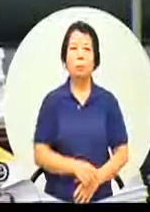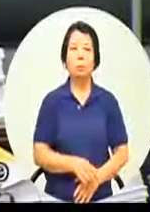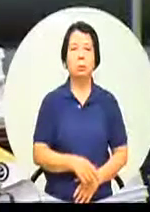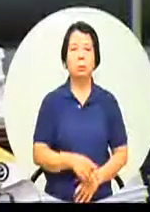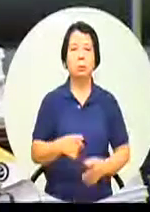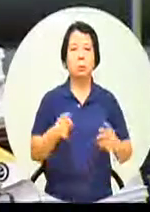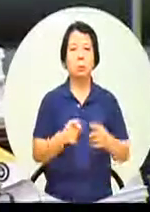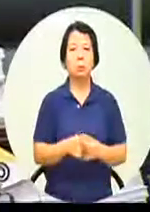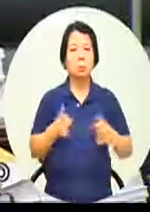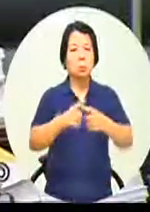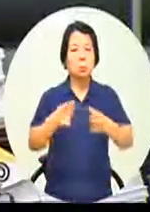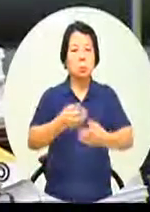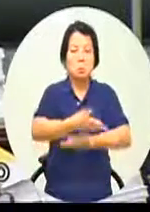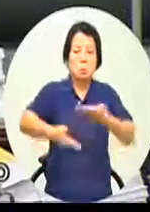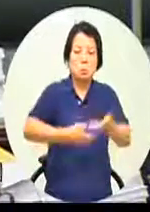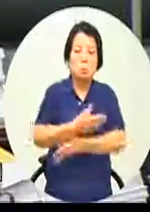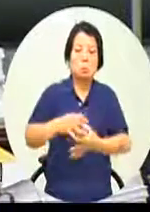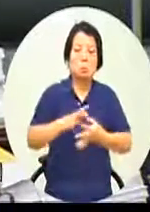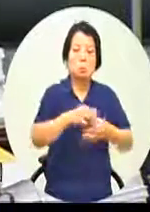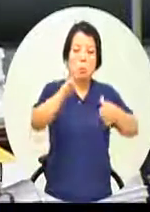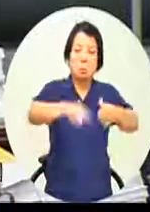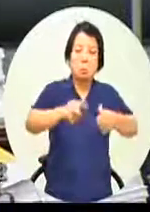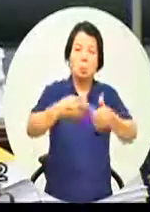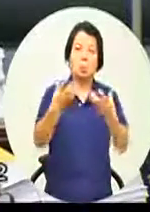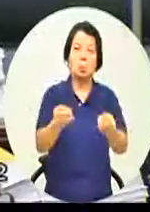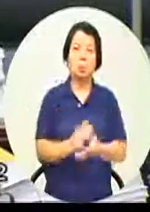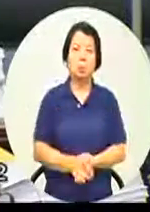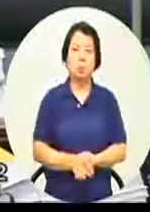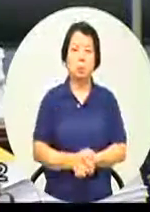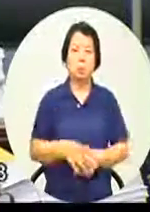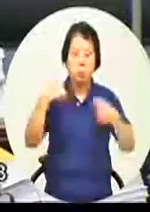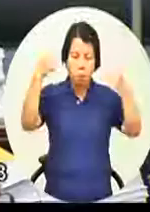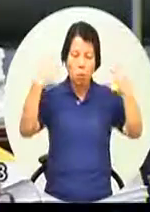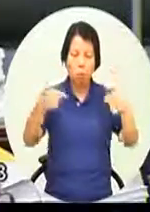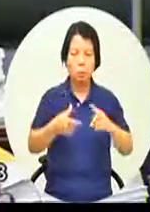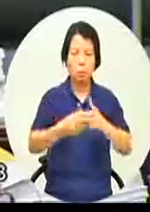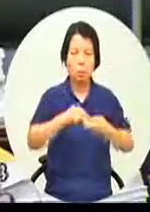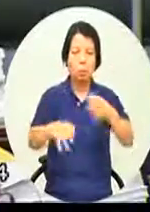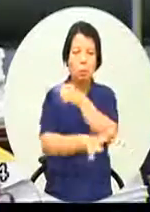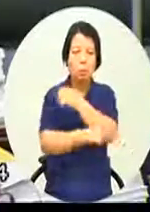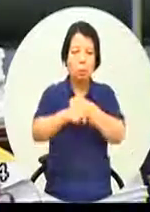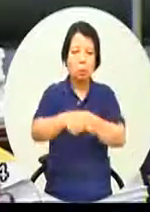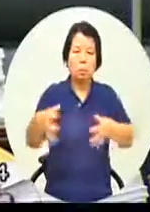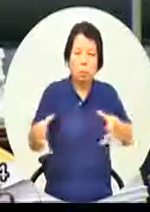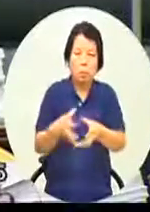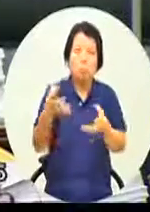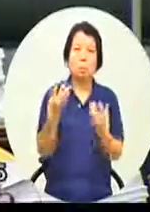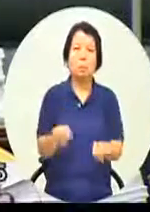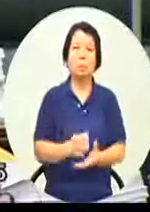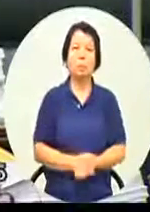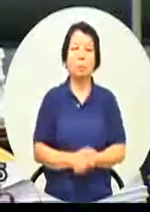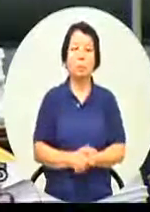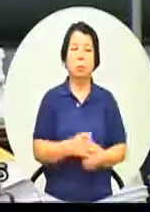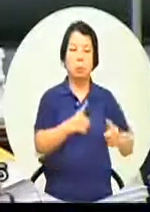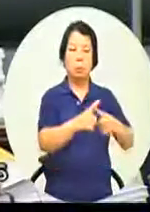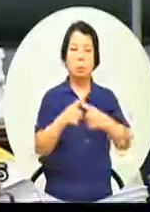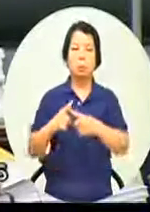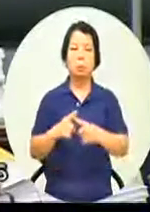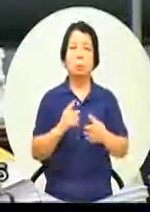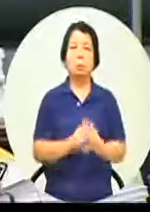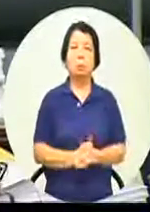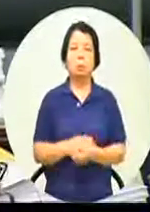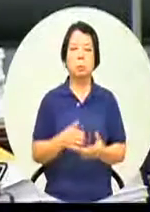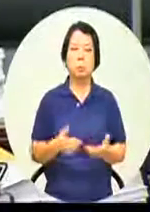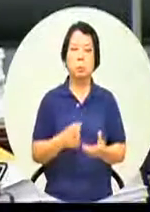系的训练，甚至他们也不是常常跟基层站在一起，对于人跟人民之间谈话的话术，甚至